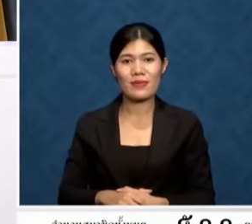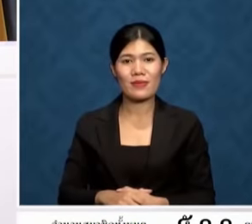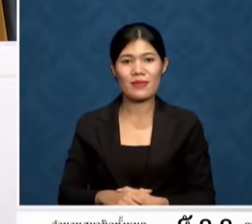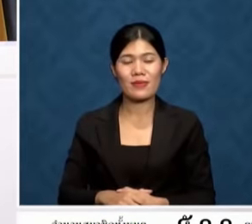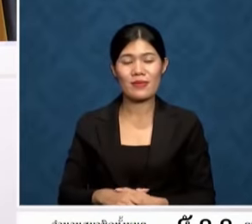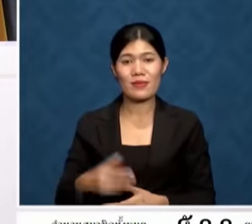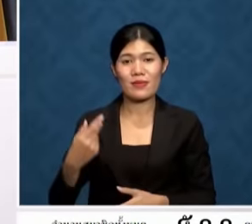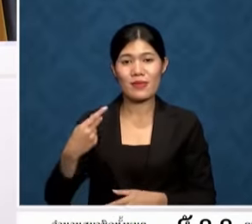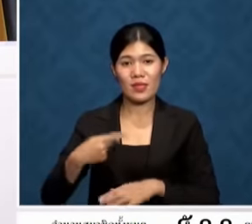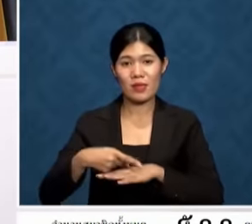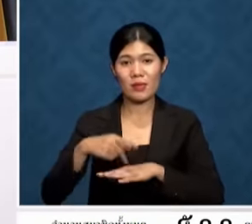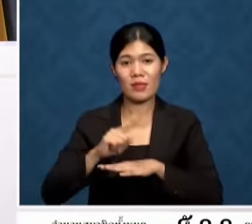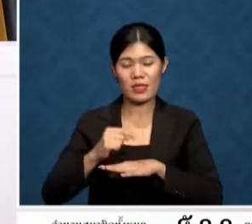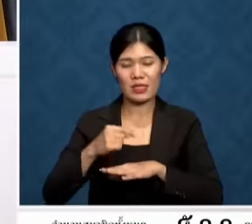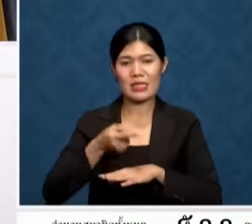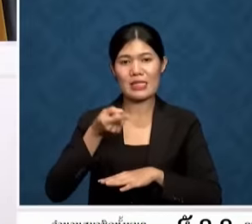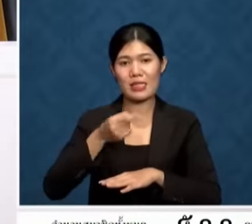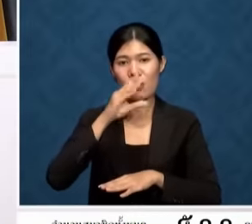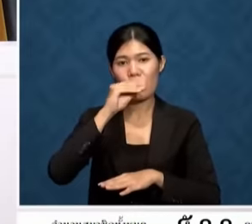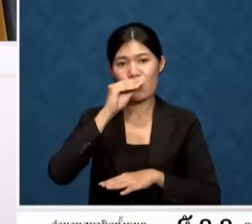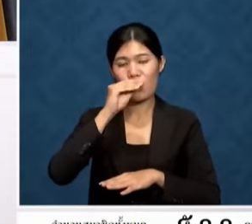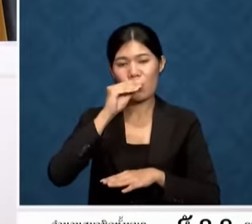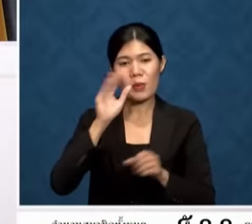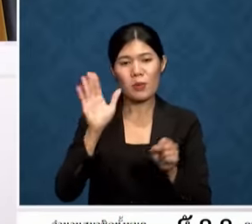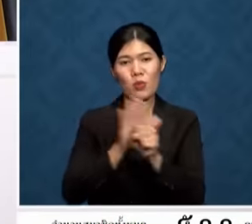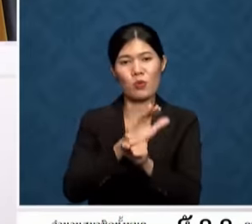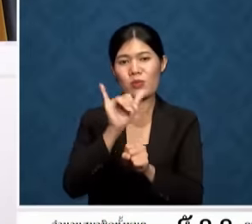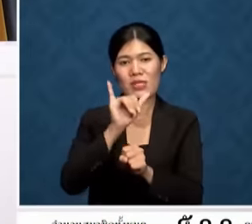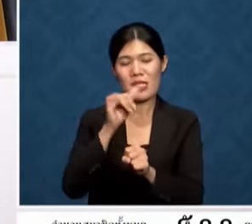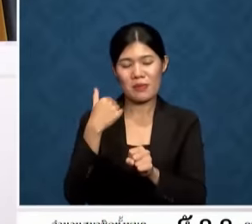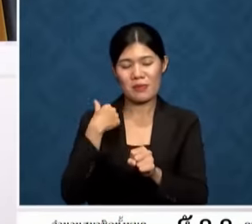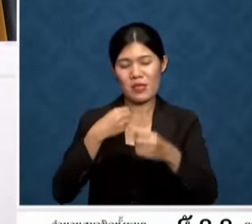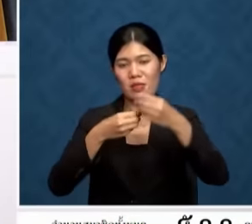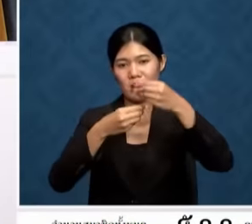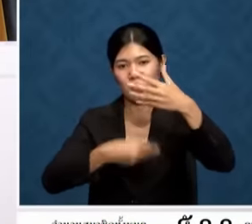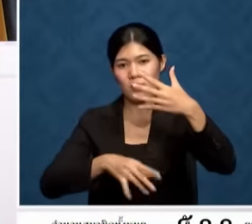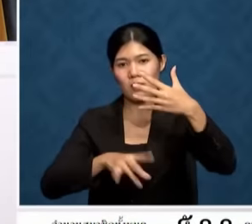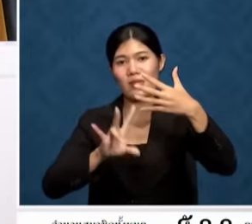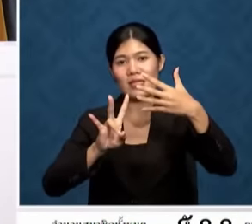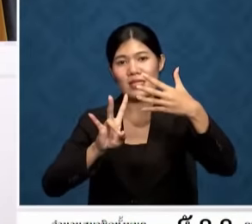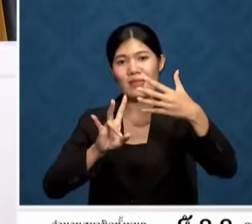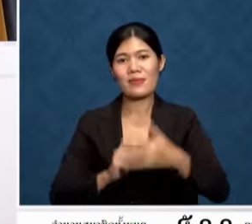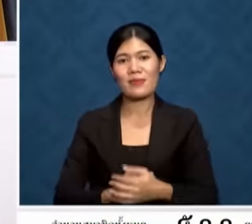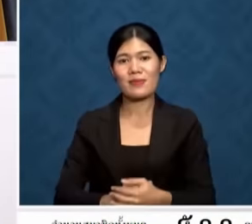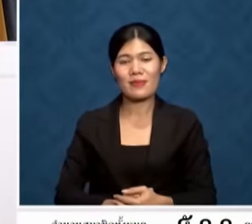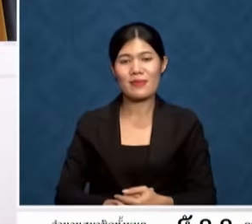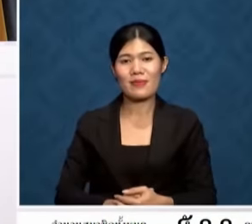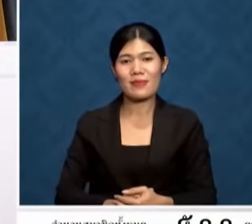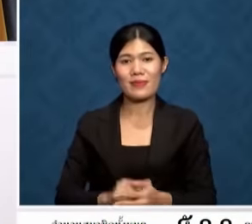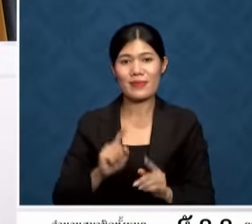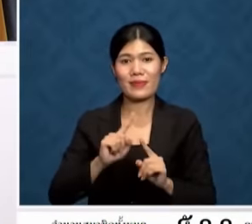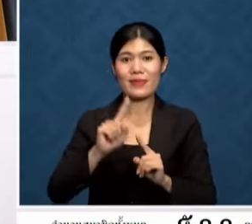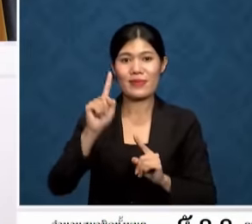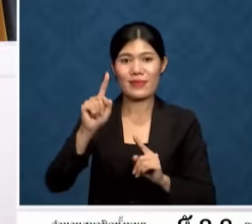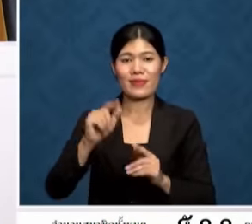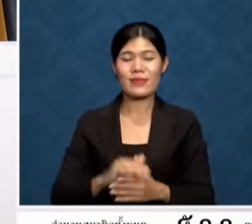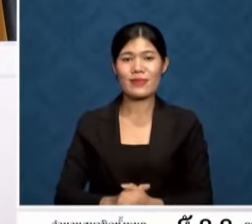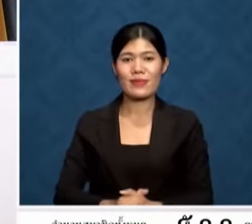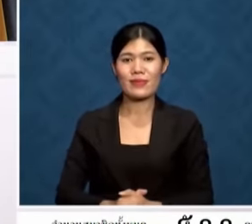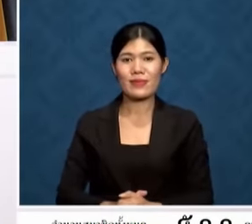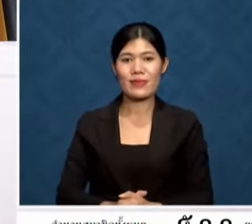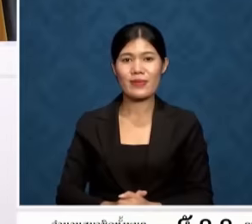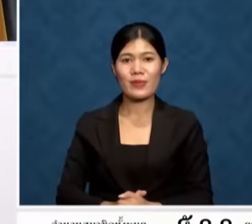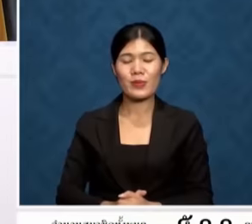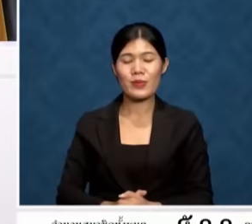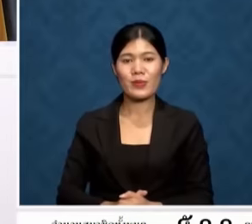จริงที่พูดไม่หมดอยู่ 7ประการประการแรกครับมีการพูด